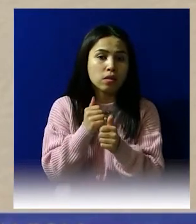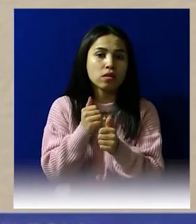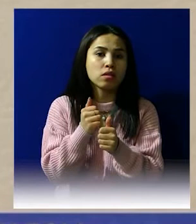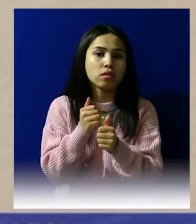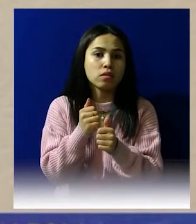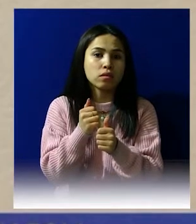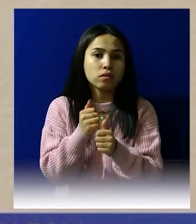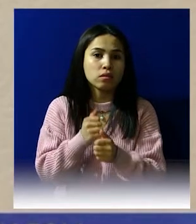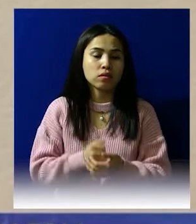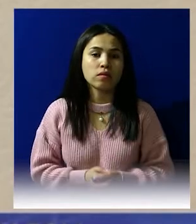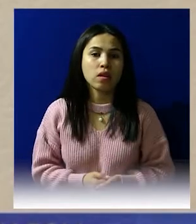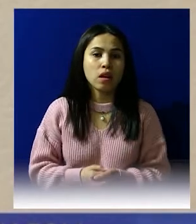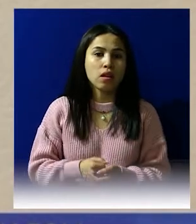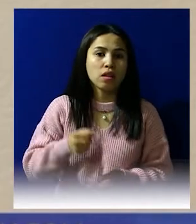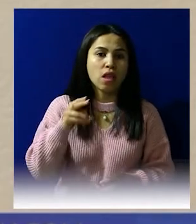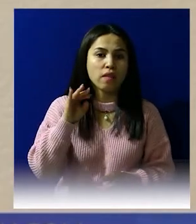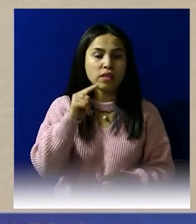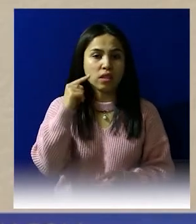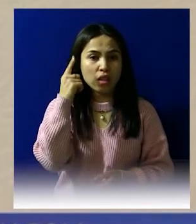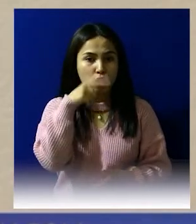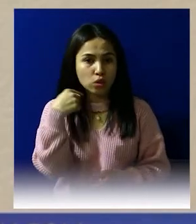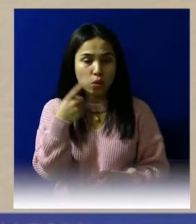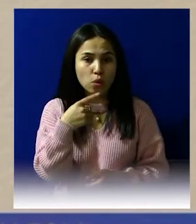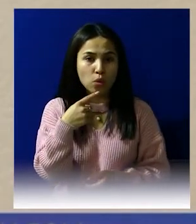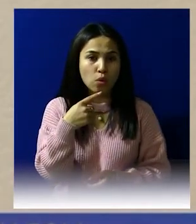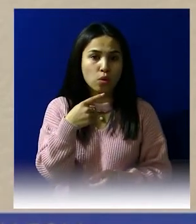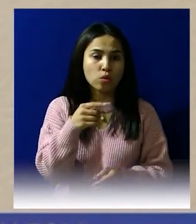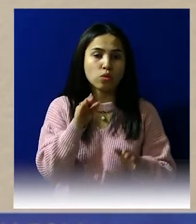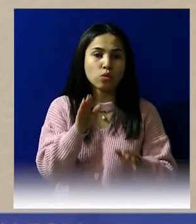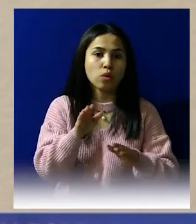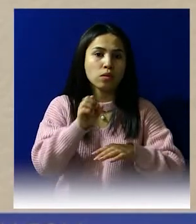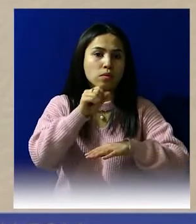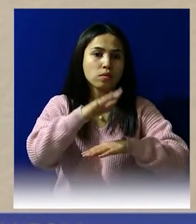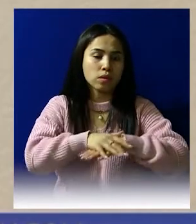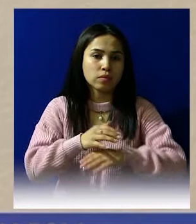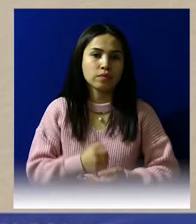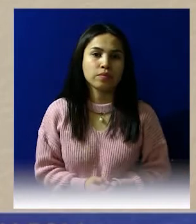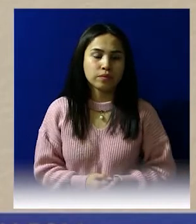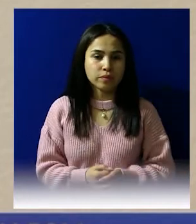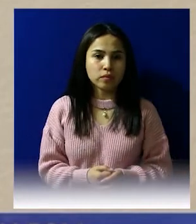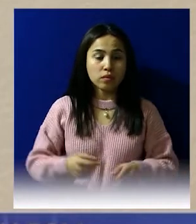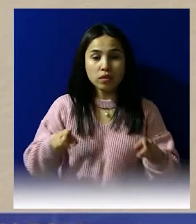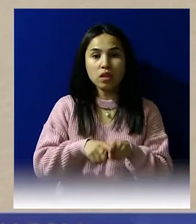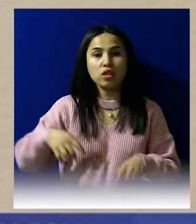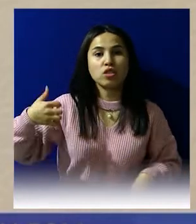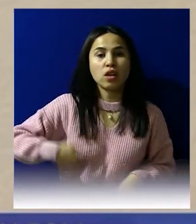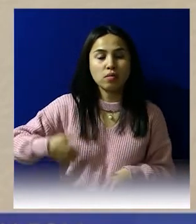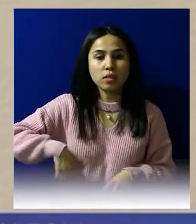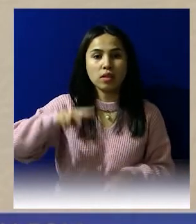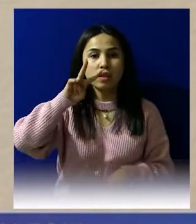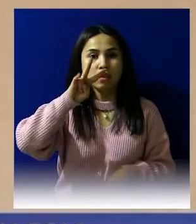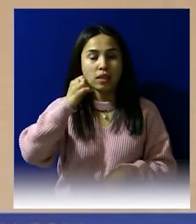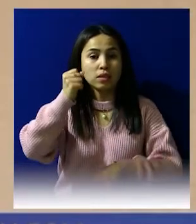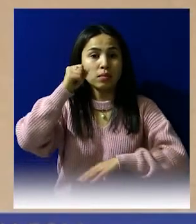банкноты. Обмен производится для физических лиц исключительно в филиалах Национального